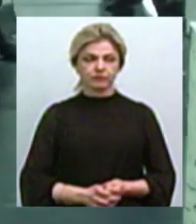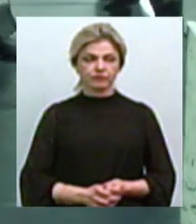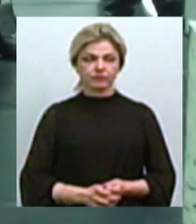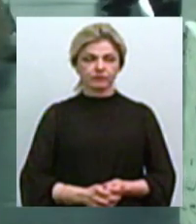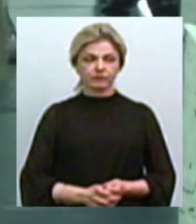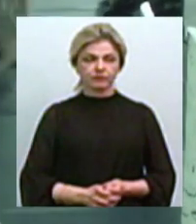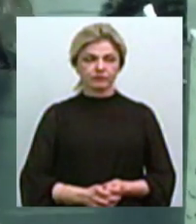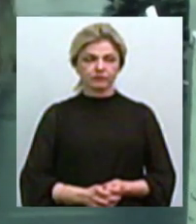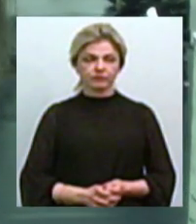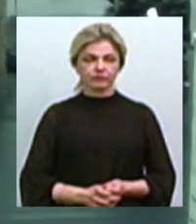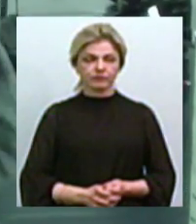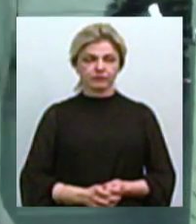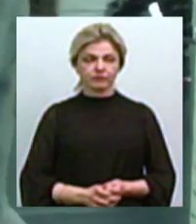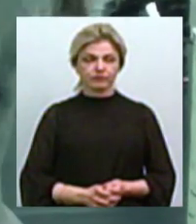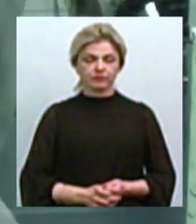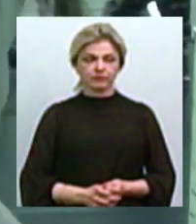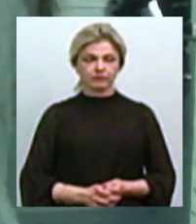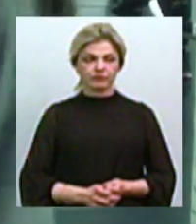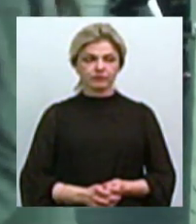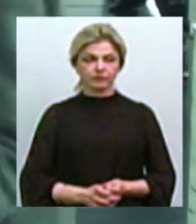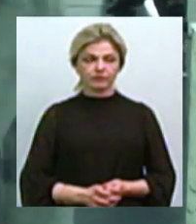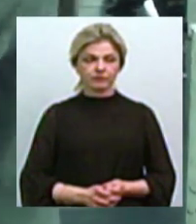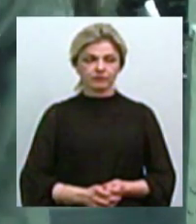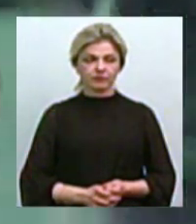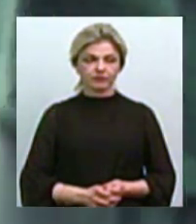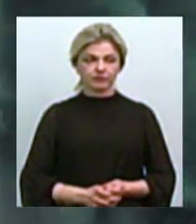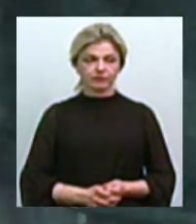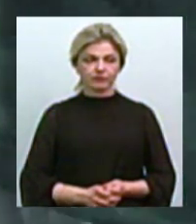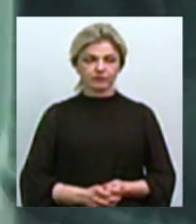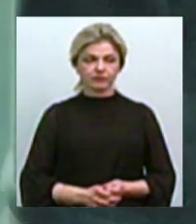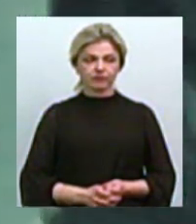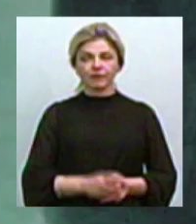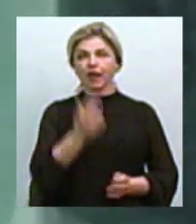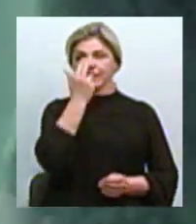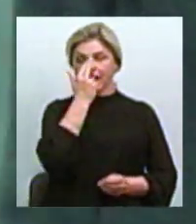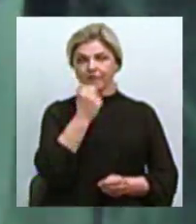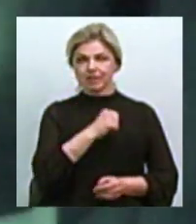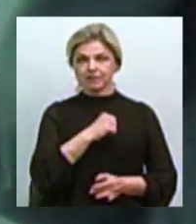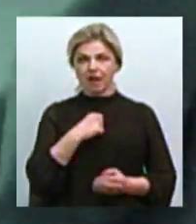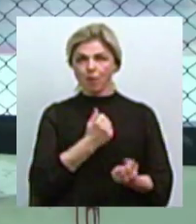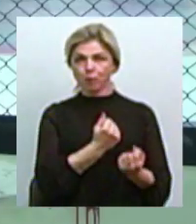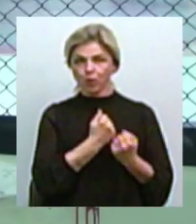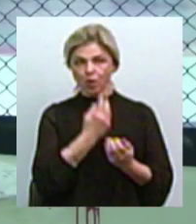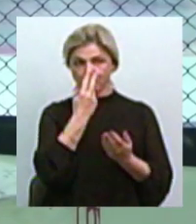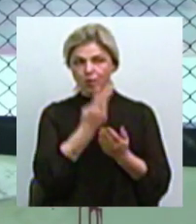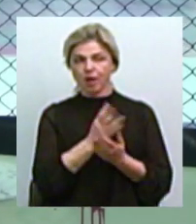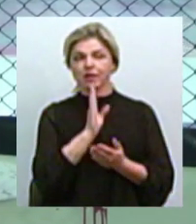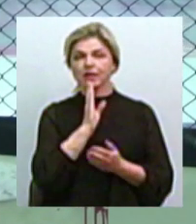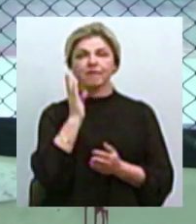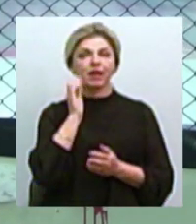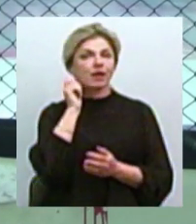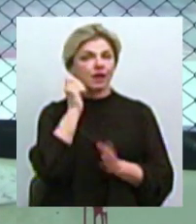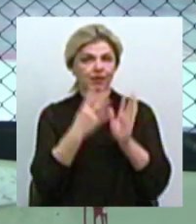за плечо, то ти повинен зробити ось так. Навички самооборони демонструє 9-річна Катерина